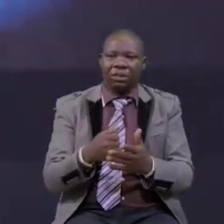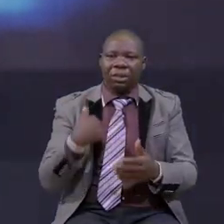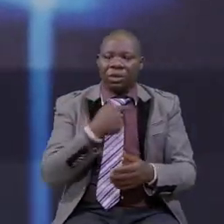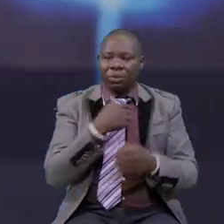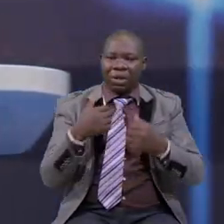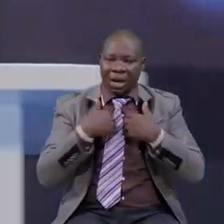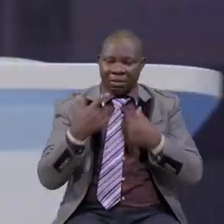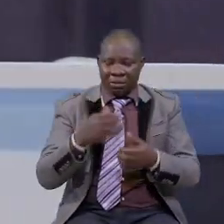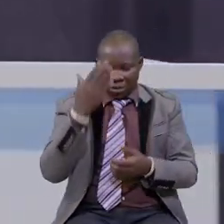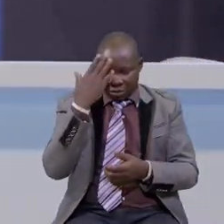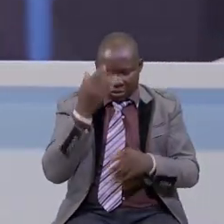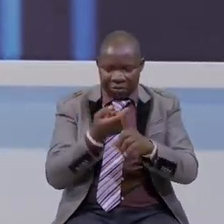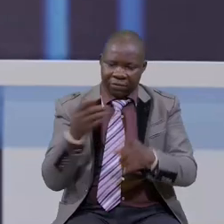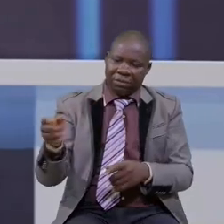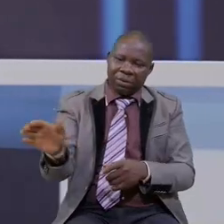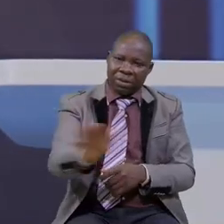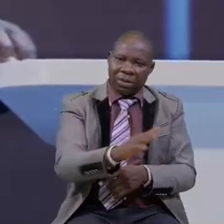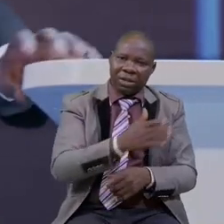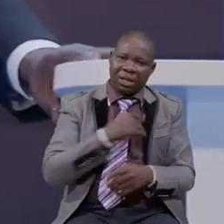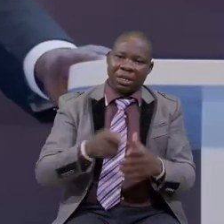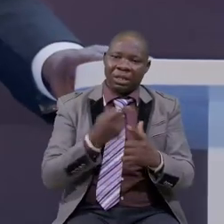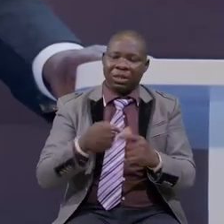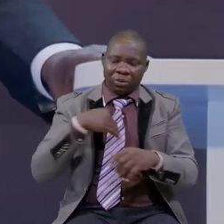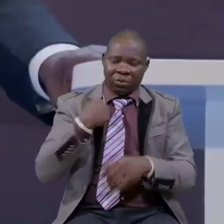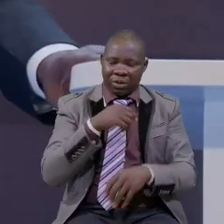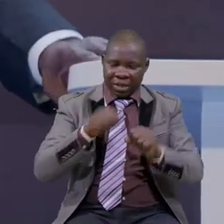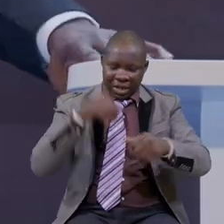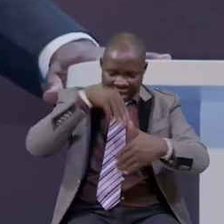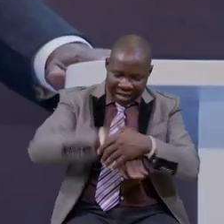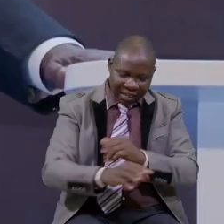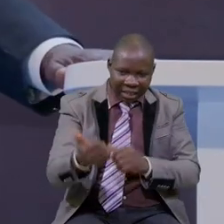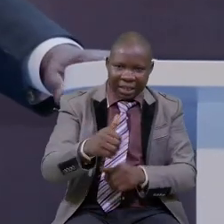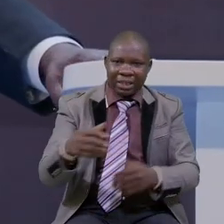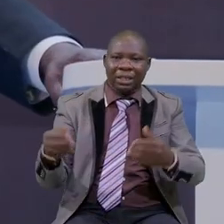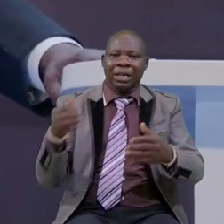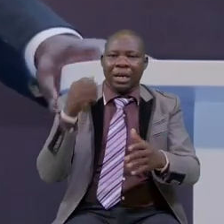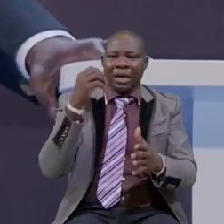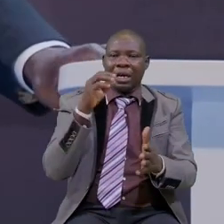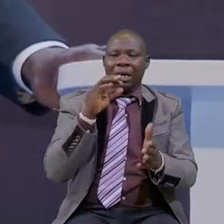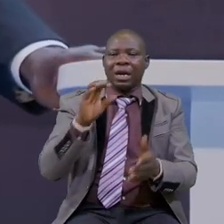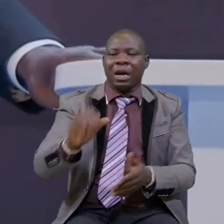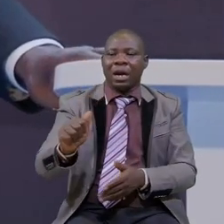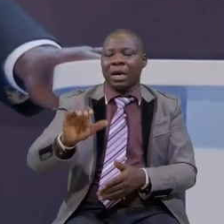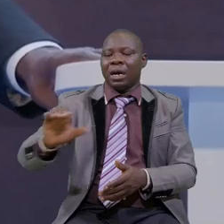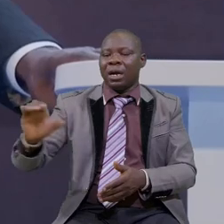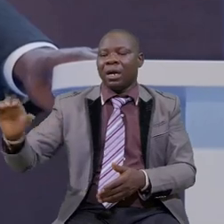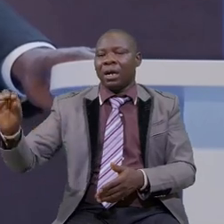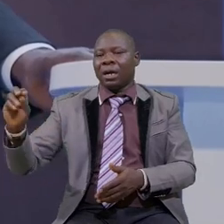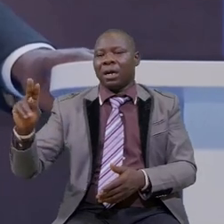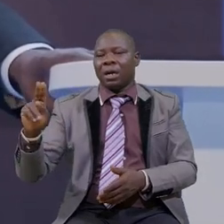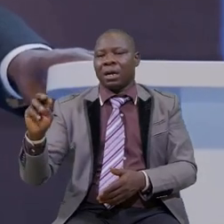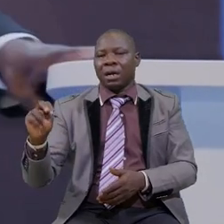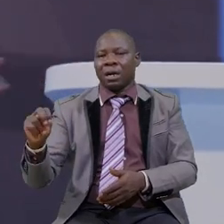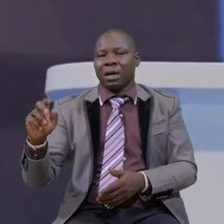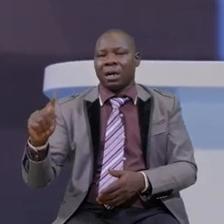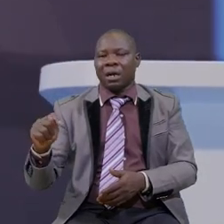avons la connaissance de leur part. Et maintenant, nous pouvons maintenant. Allez, pourquoi est-ce que vous trimballez